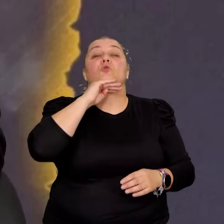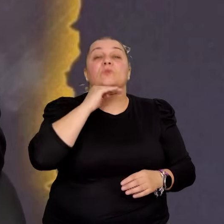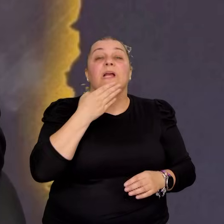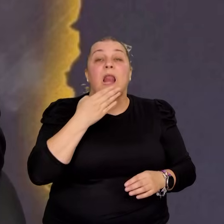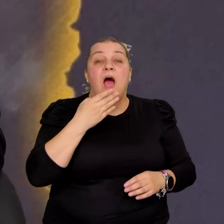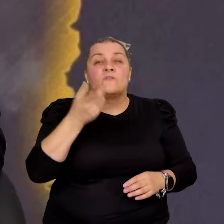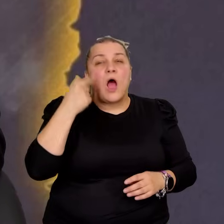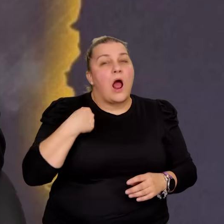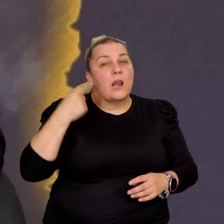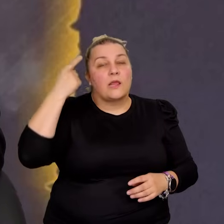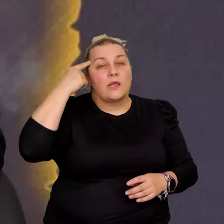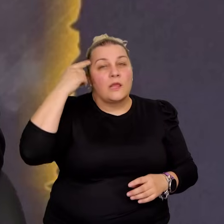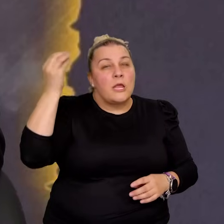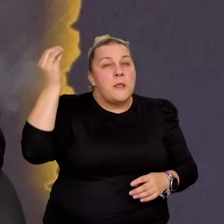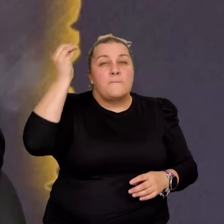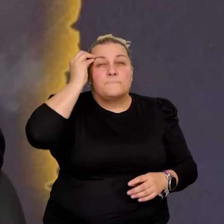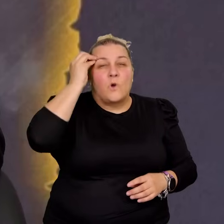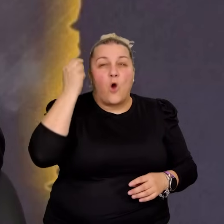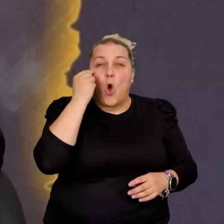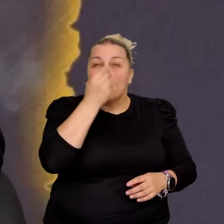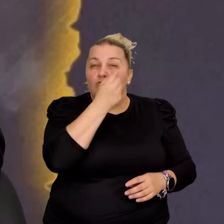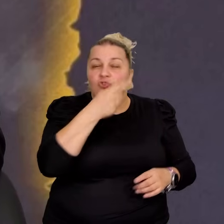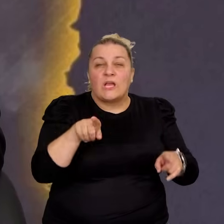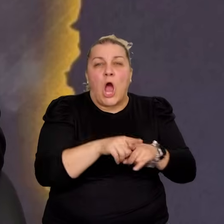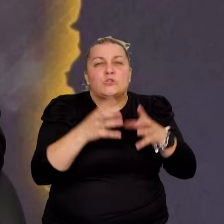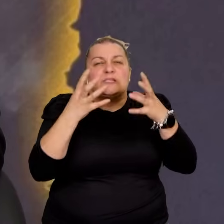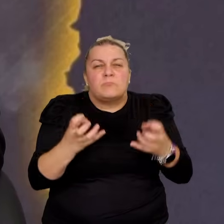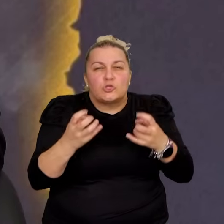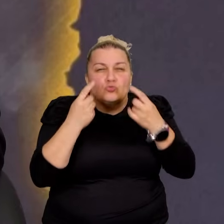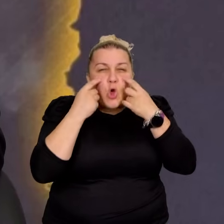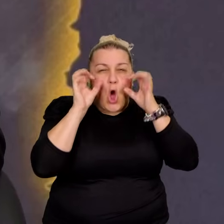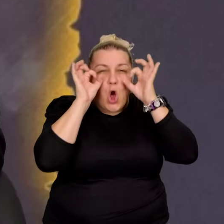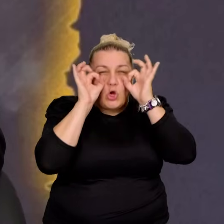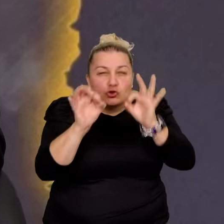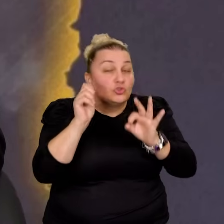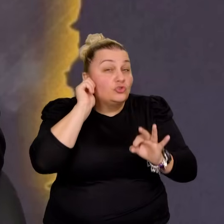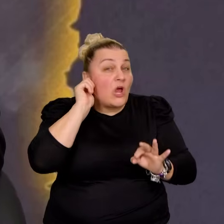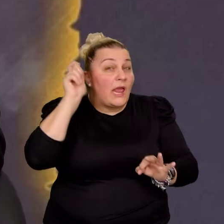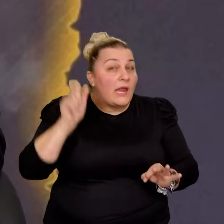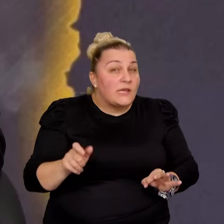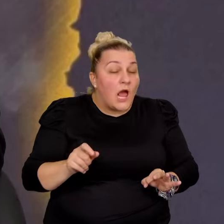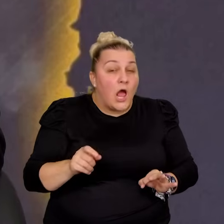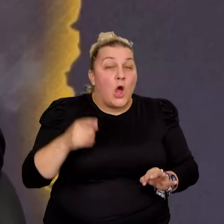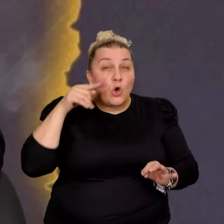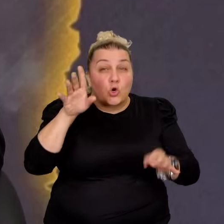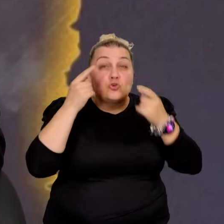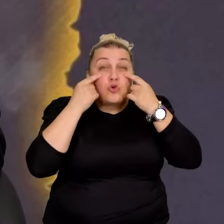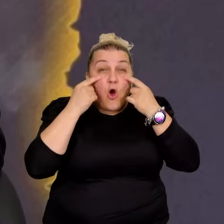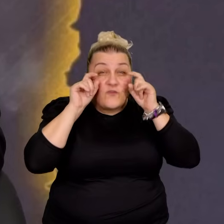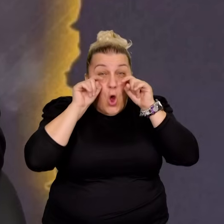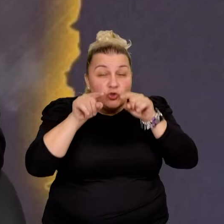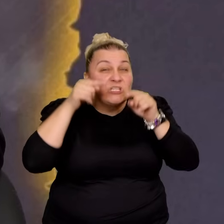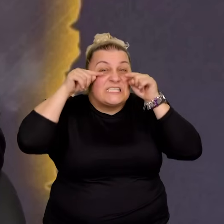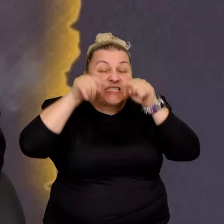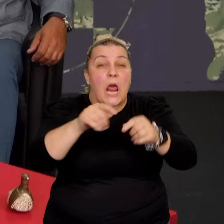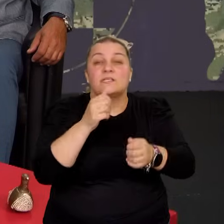ali urezale su mi se te smrznute oči te žene iz koje jednostavno kroz te oči izlazilo